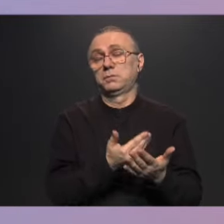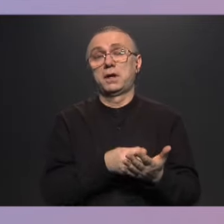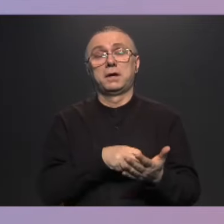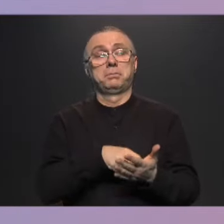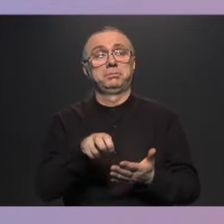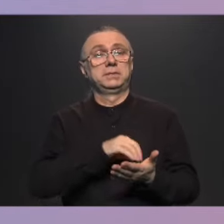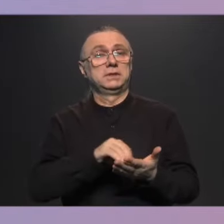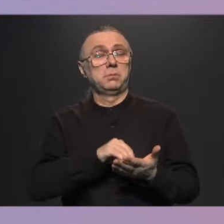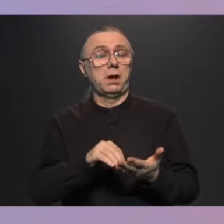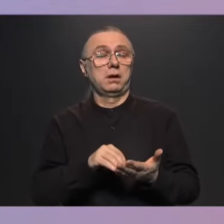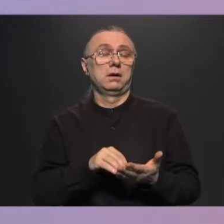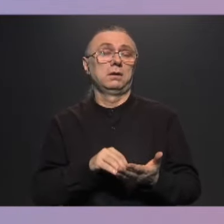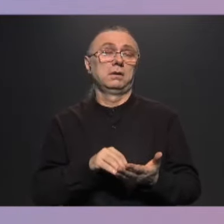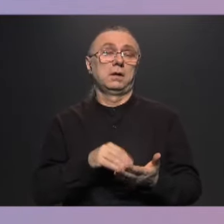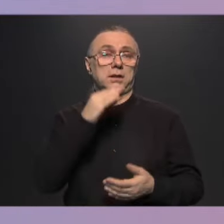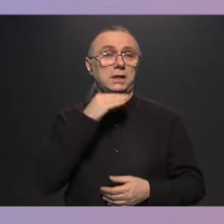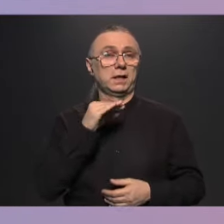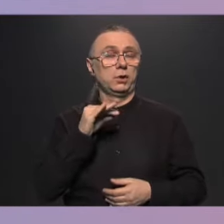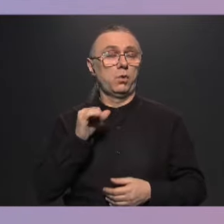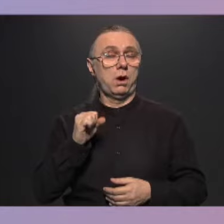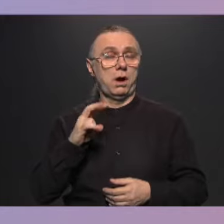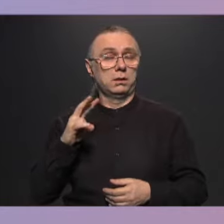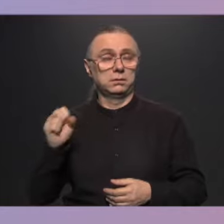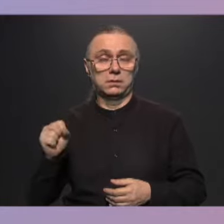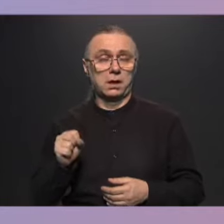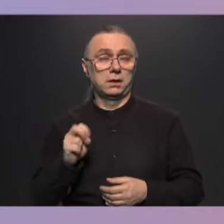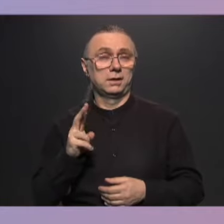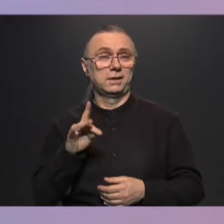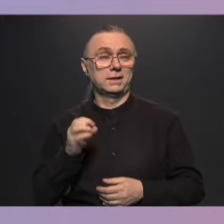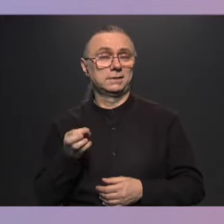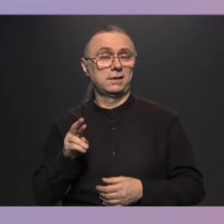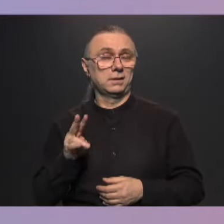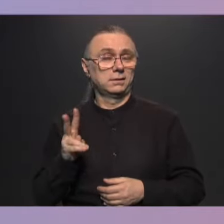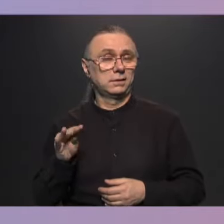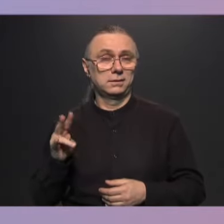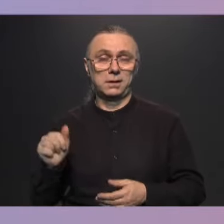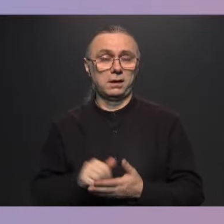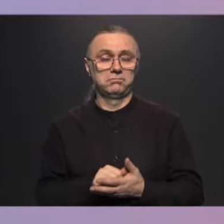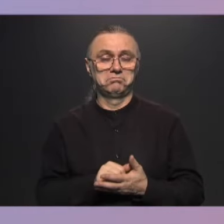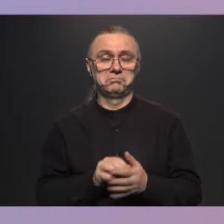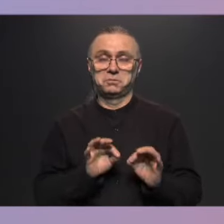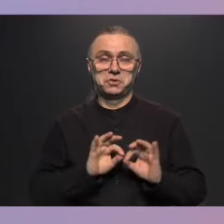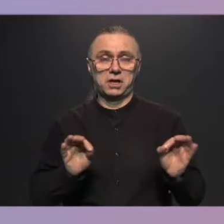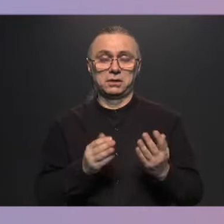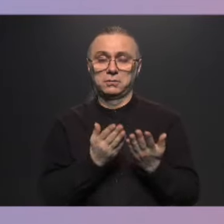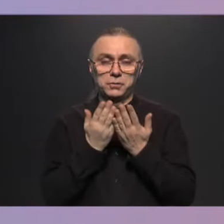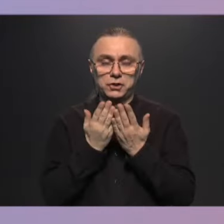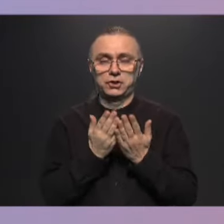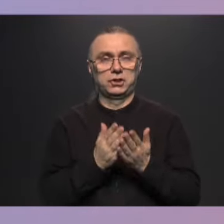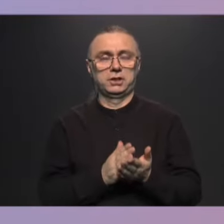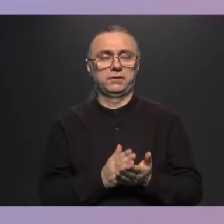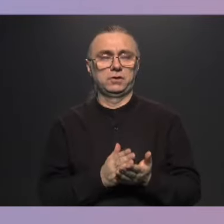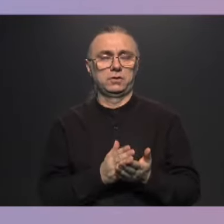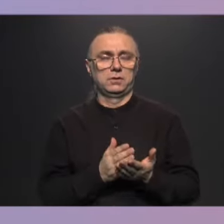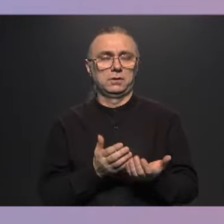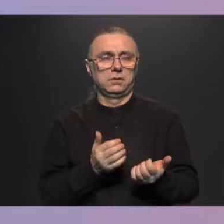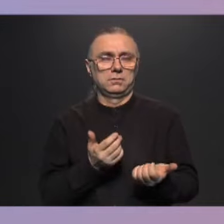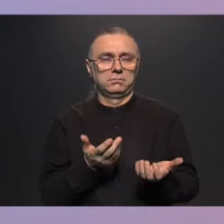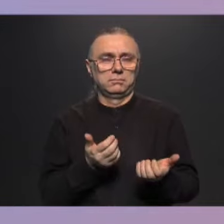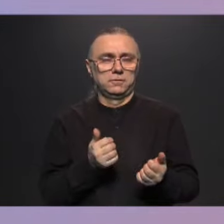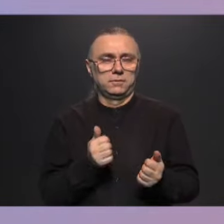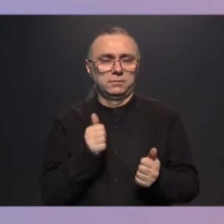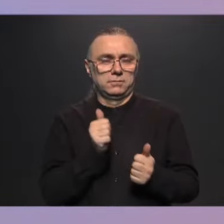Иоанна Крестьянкина, да, замечательные, которые я часто перечитываю, даже уже будучи не один год, так скажем, священником, для меня